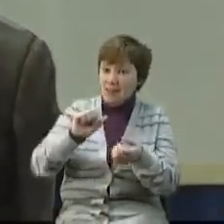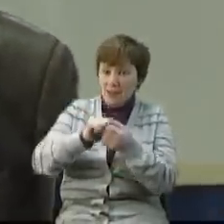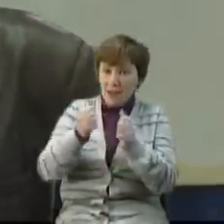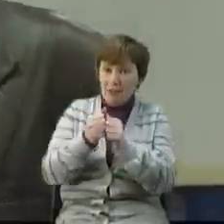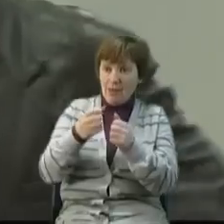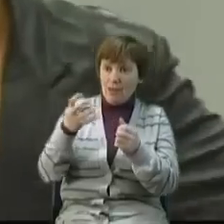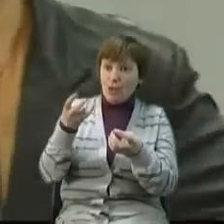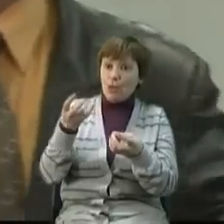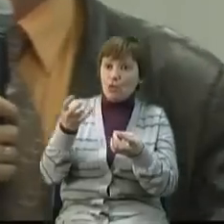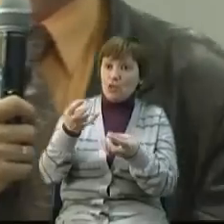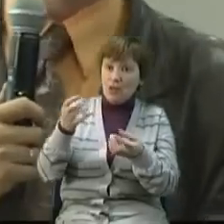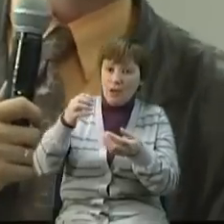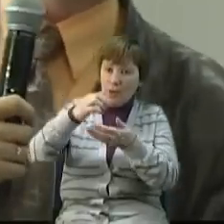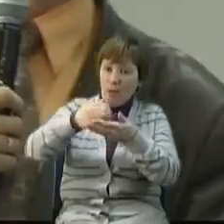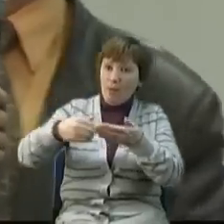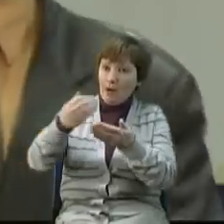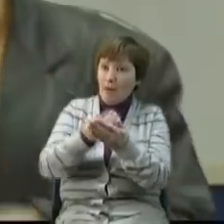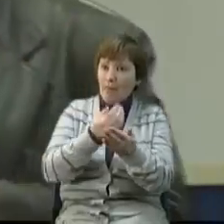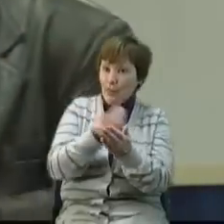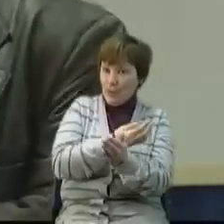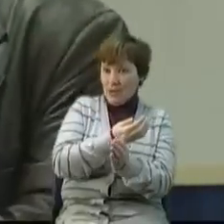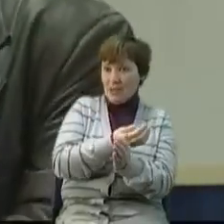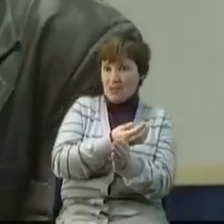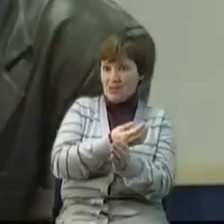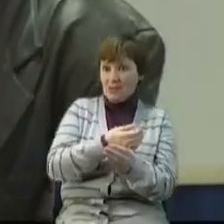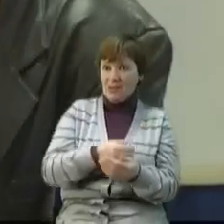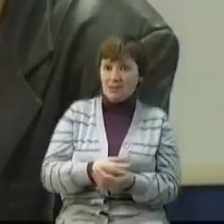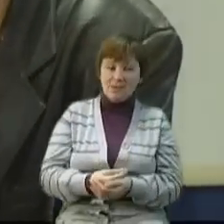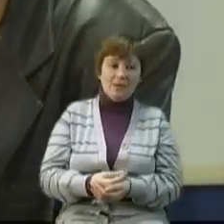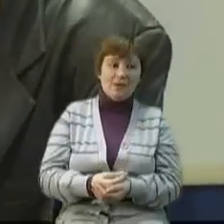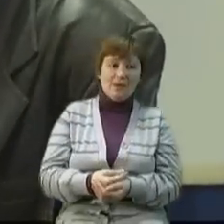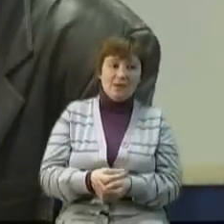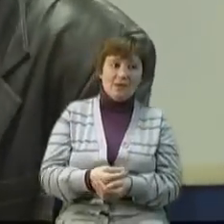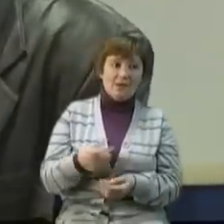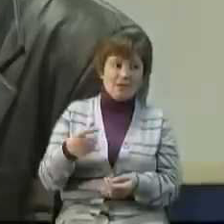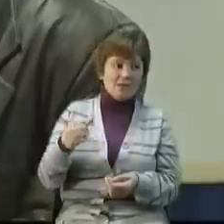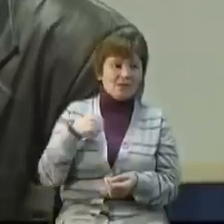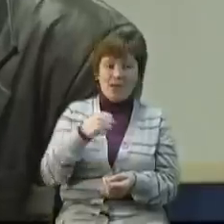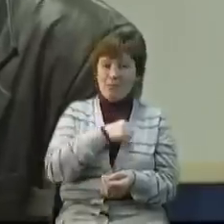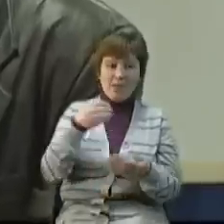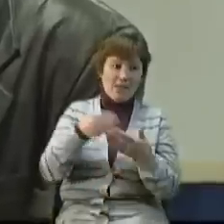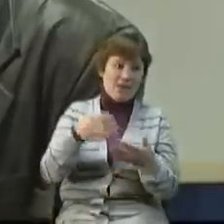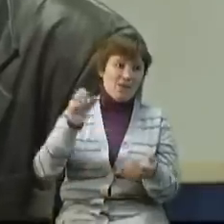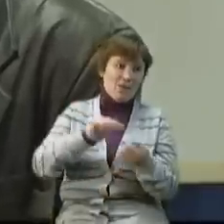этом месте, чтобы сказать правду, я не знаю, когда еще мне будет возможность сказать эту правду.